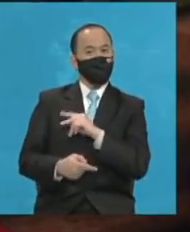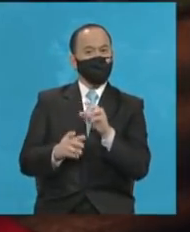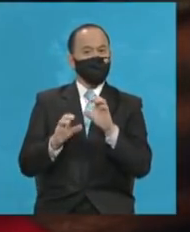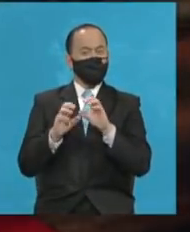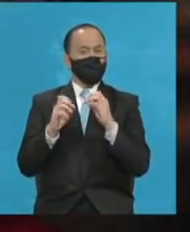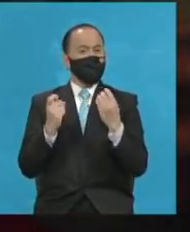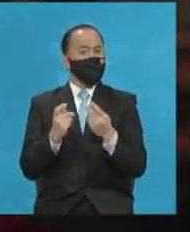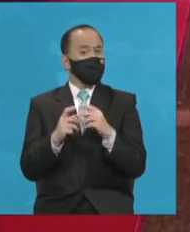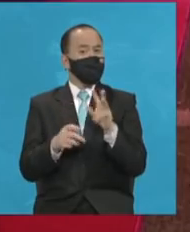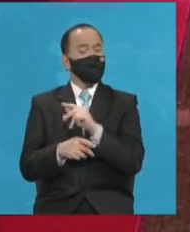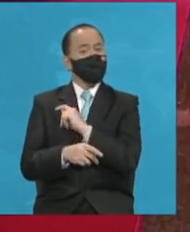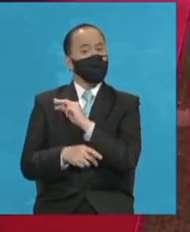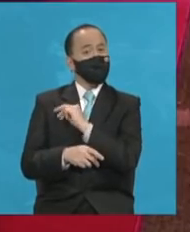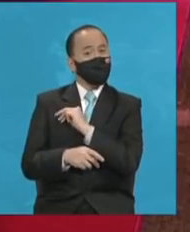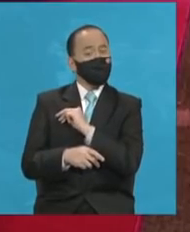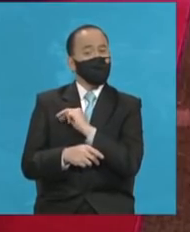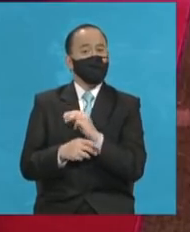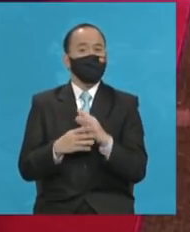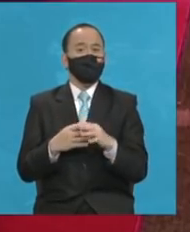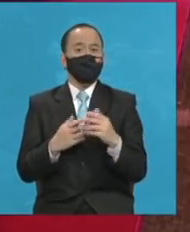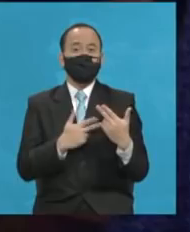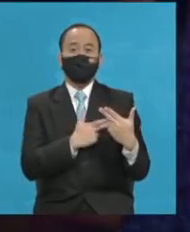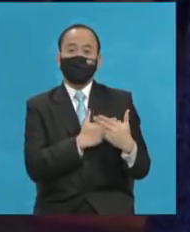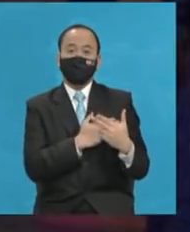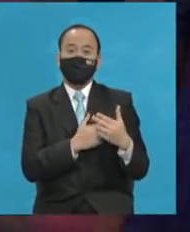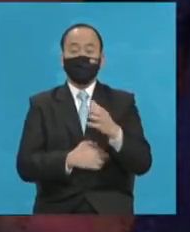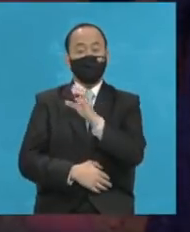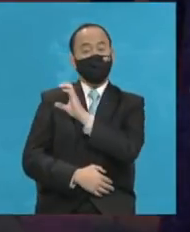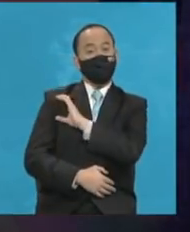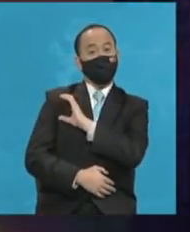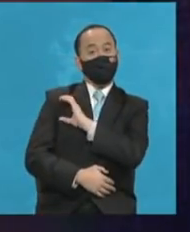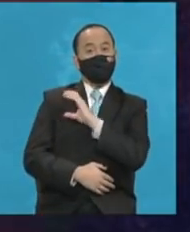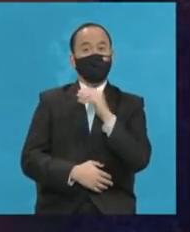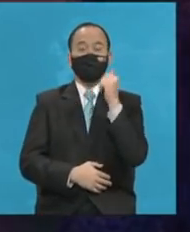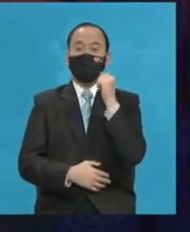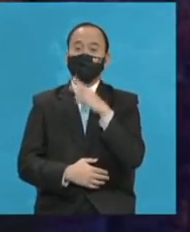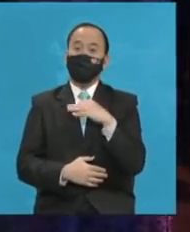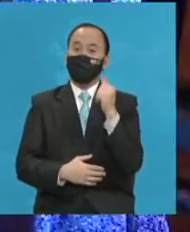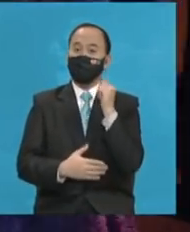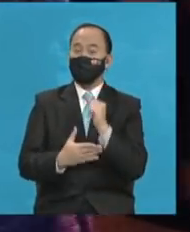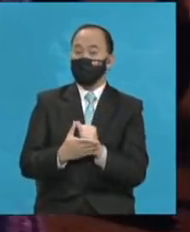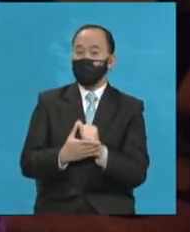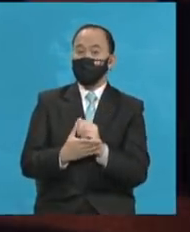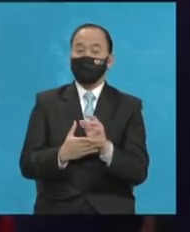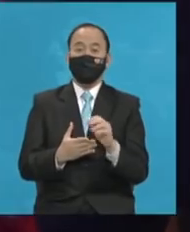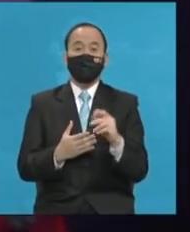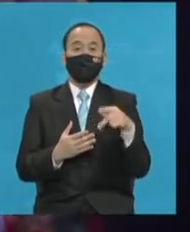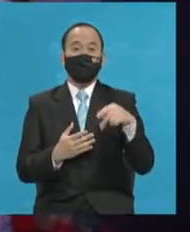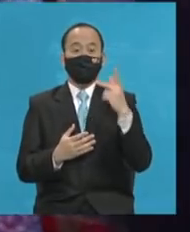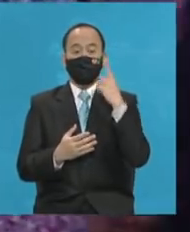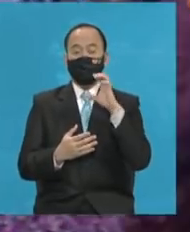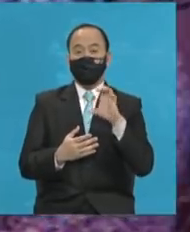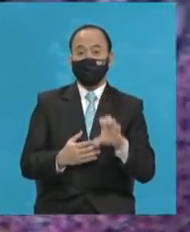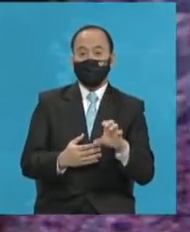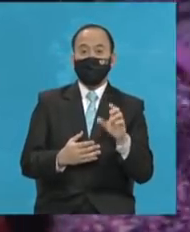timbalan timbalan menteri pesuruhjaya pasukan polis diraja Brunei dan istri pemerintah Angkatan Bersenjata diraja Brunei